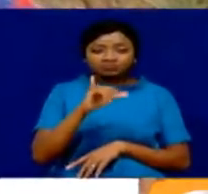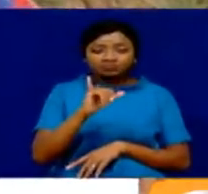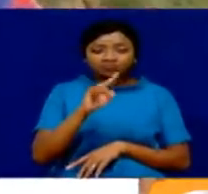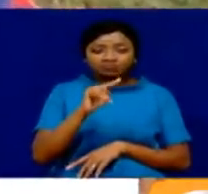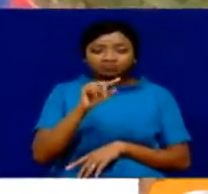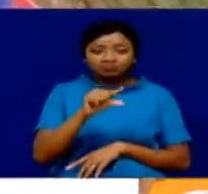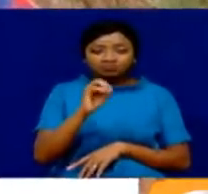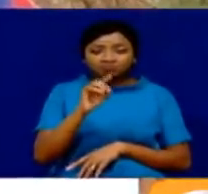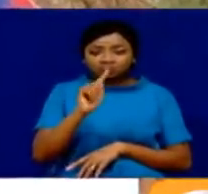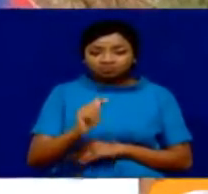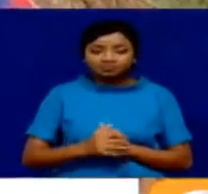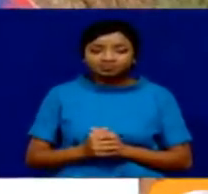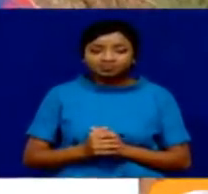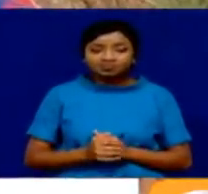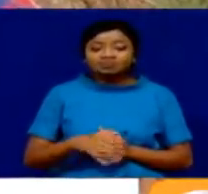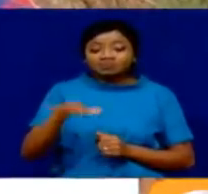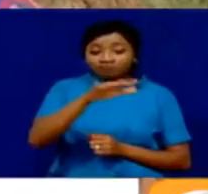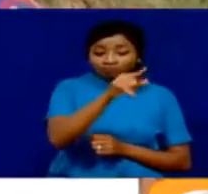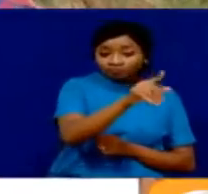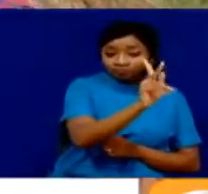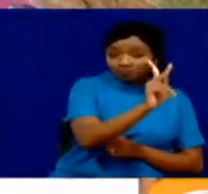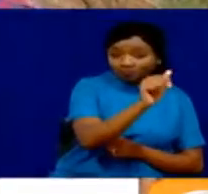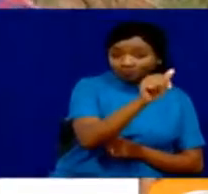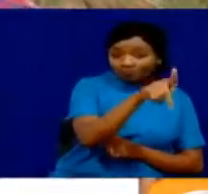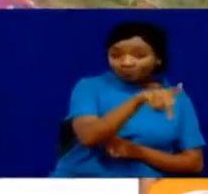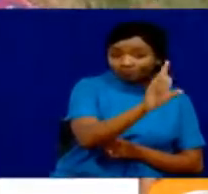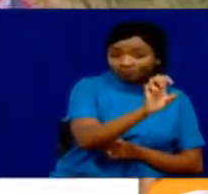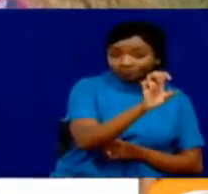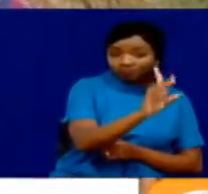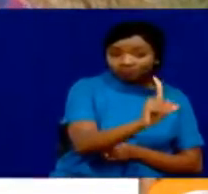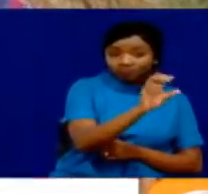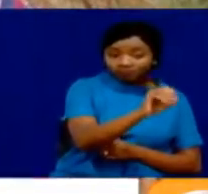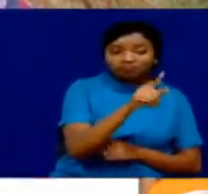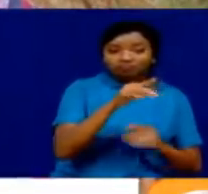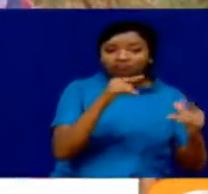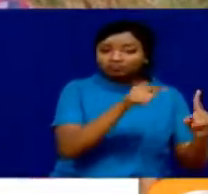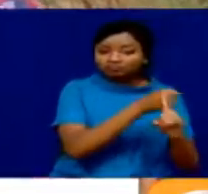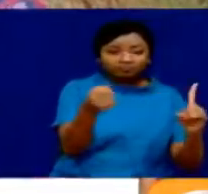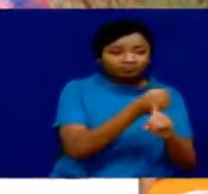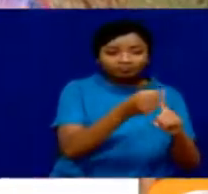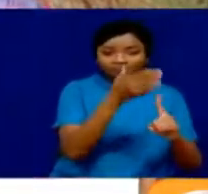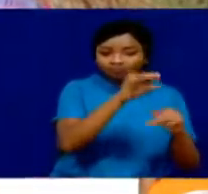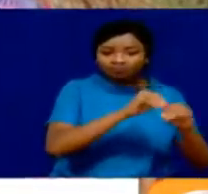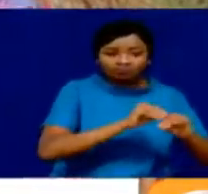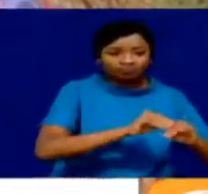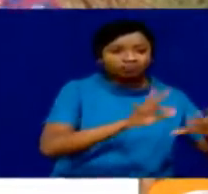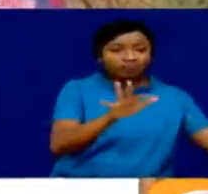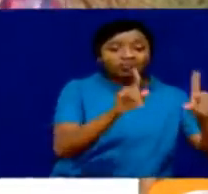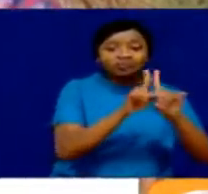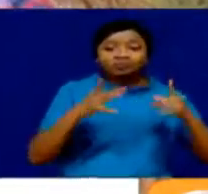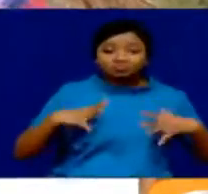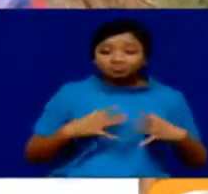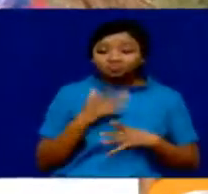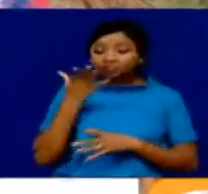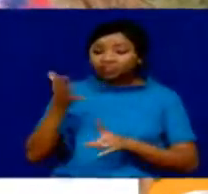watu wanapigana sasa hivi tukiendelea sasa hivi. Na nasikia hali si mzuri. Kwa hivyo ili create tension kwa sababu watu walivunja ile basi, sababu wanasikia bado